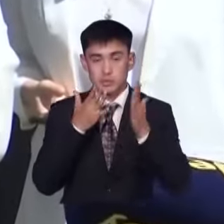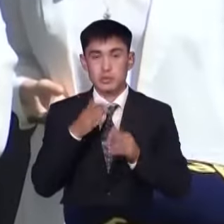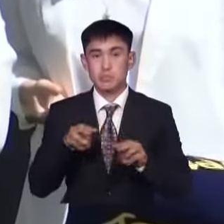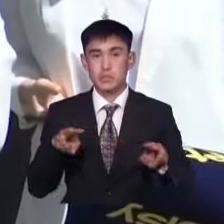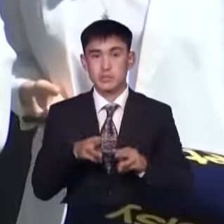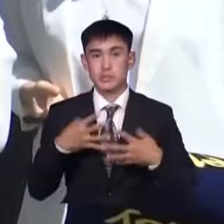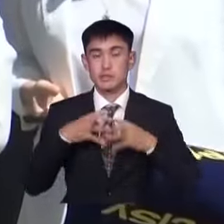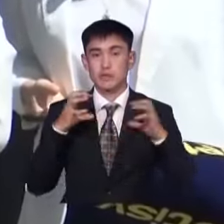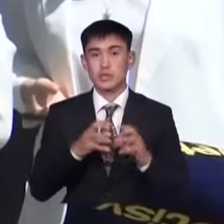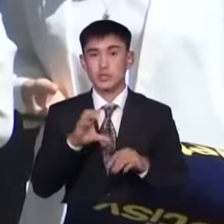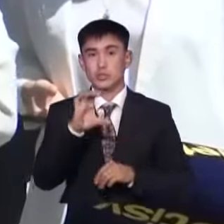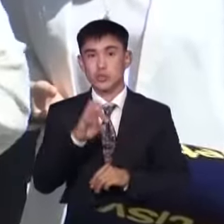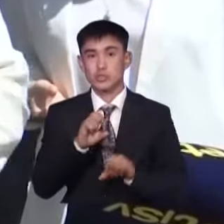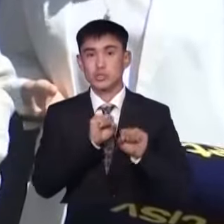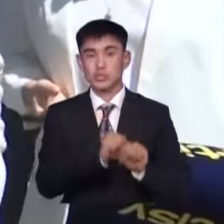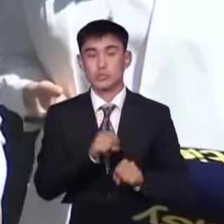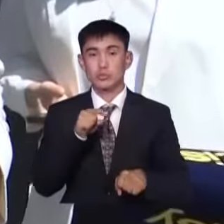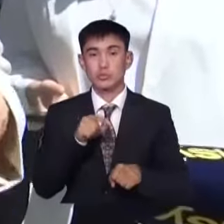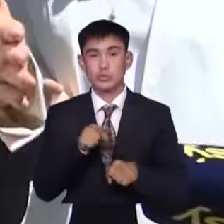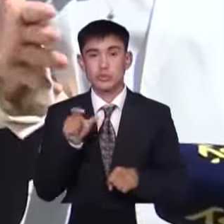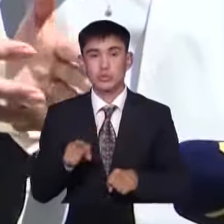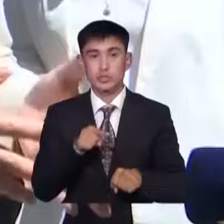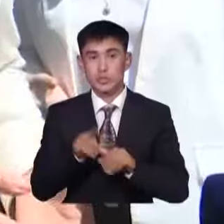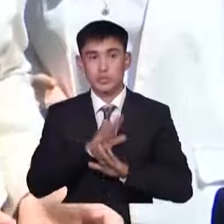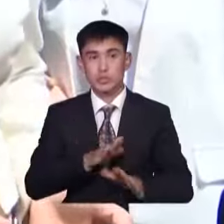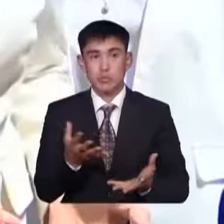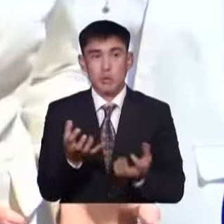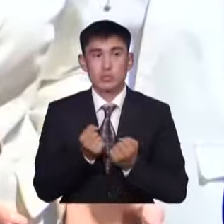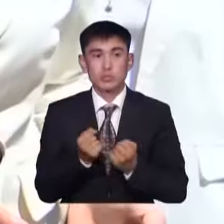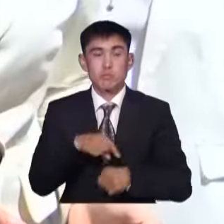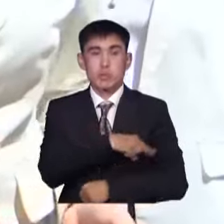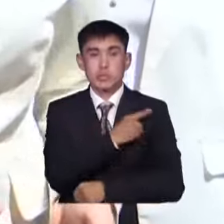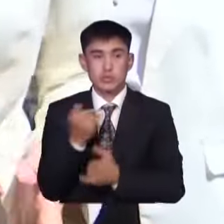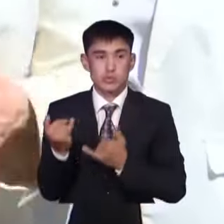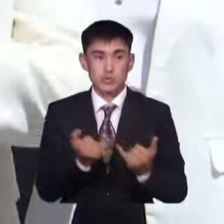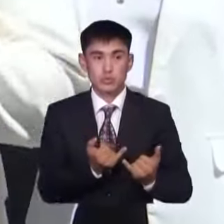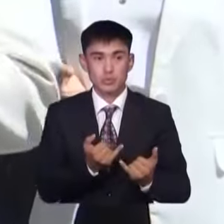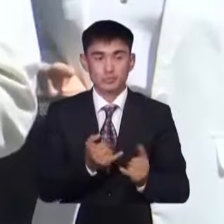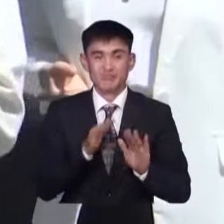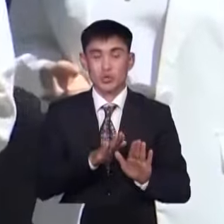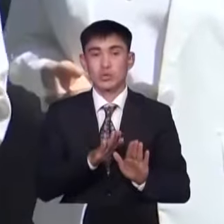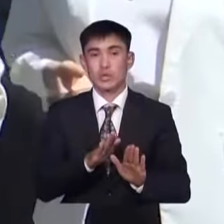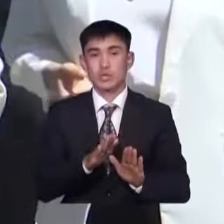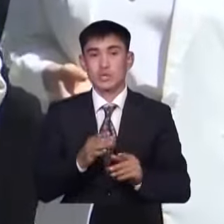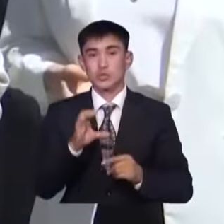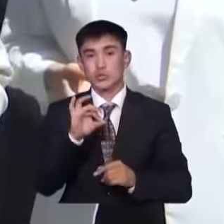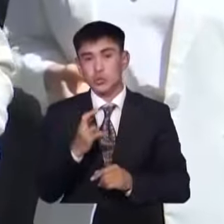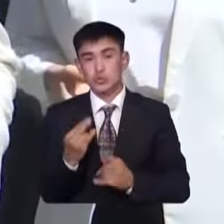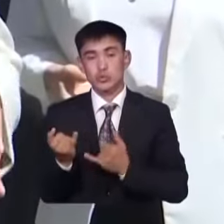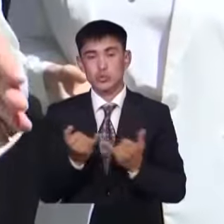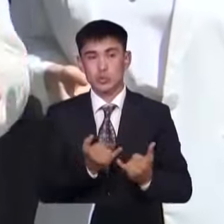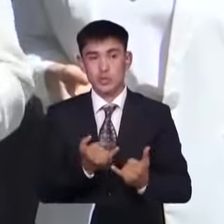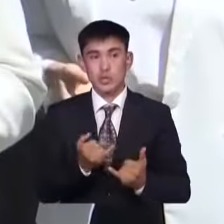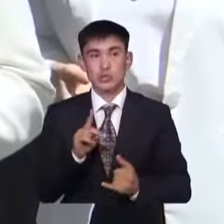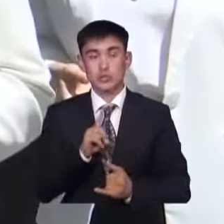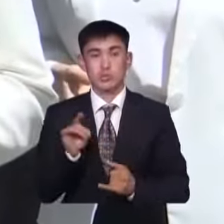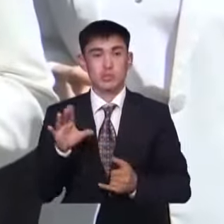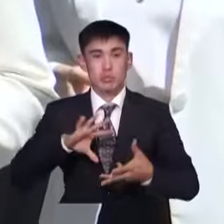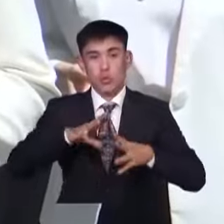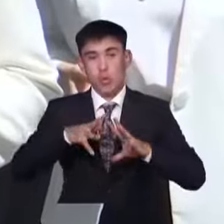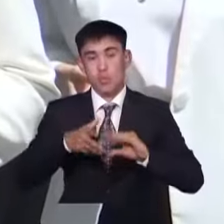защиты, и чтобы люди не ощущали себя только получателями медицинских услуг или только получателями социальных услуг, а чтобы это